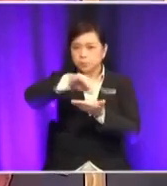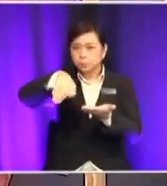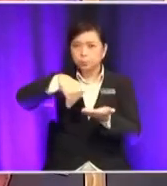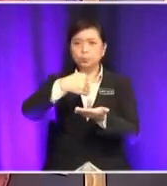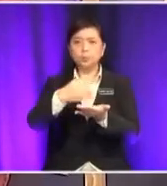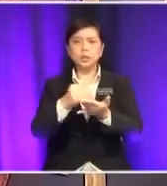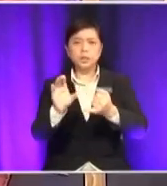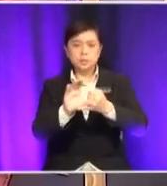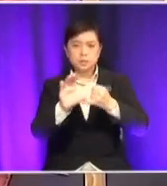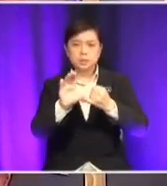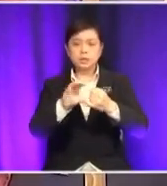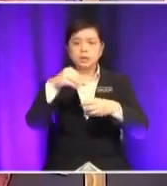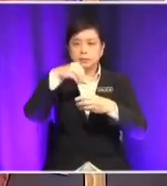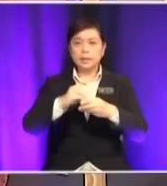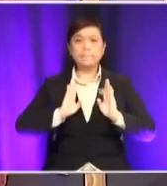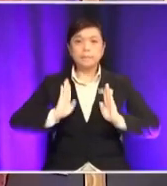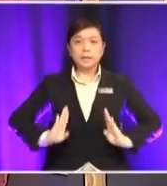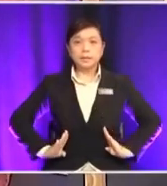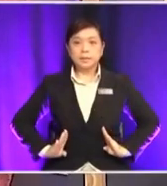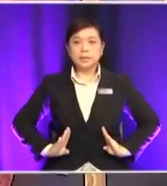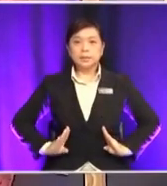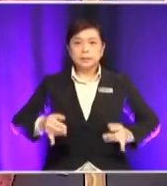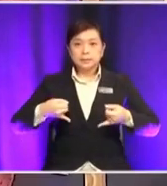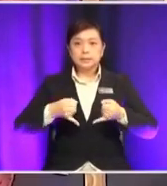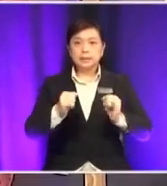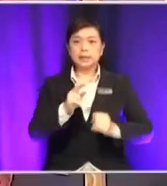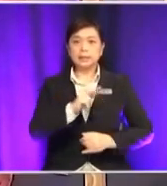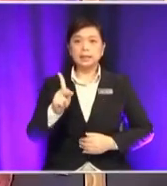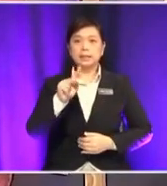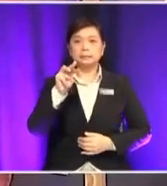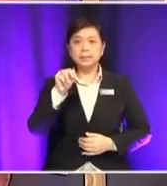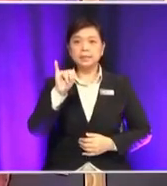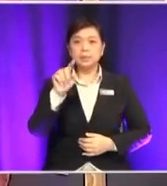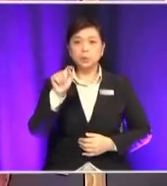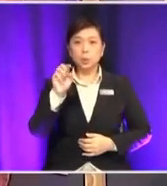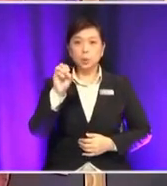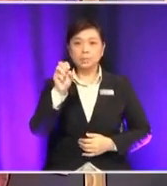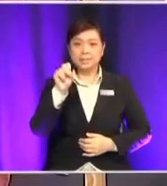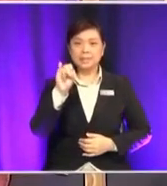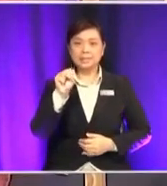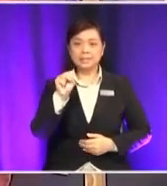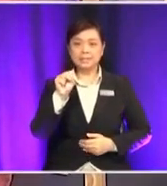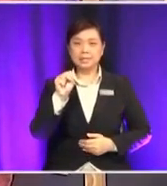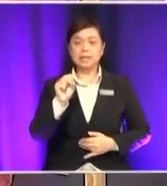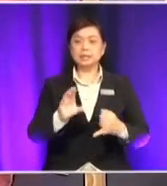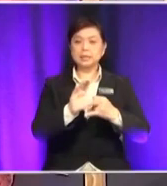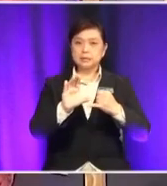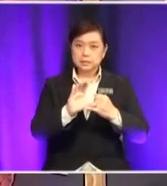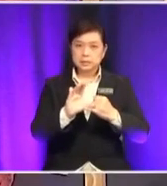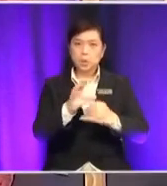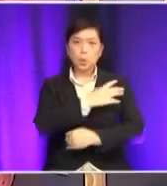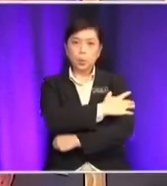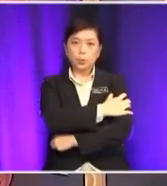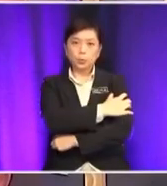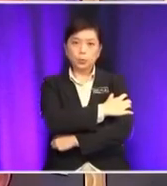kita ini mengalami mitosis seperti sel-sel di kulit banyak lagi sel Apabila sel otot yang sudah rusak